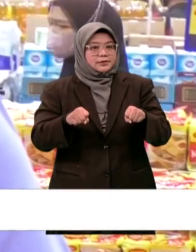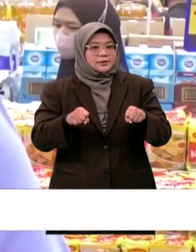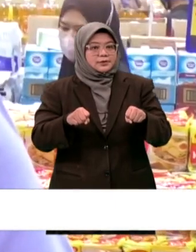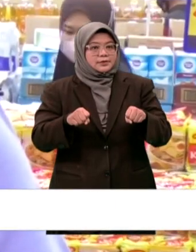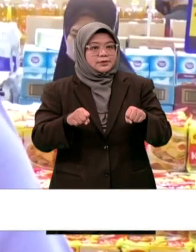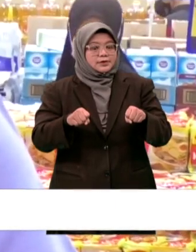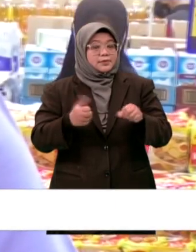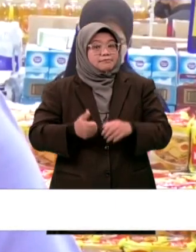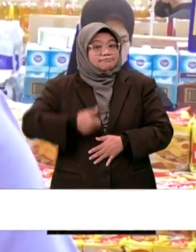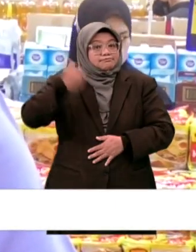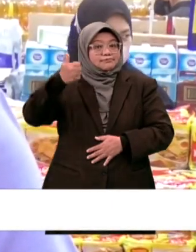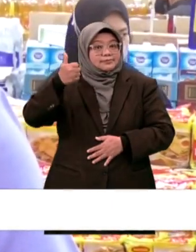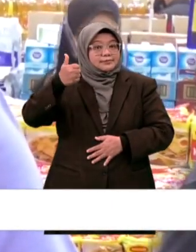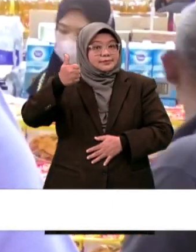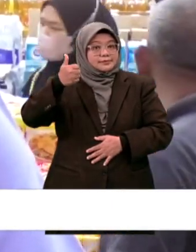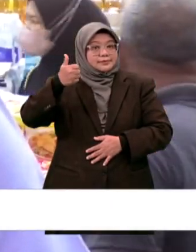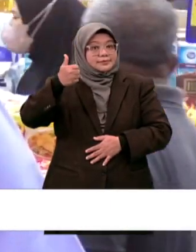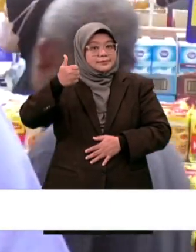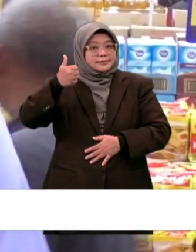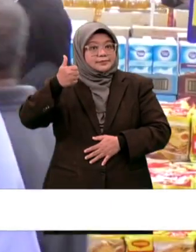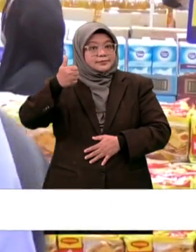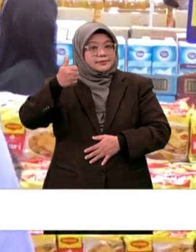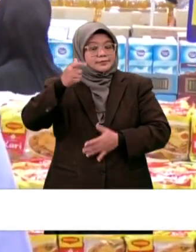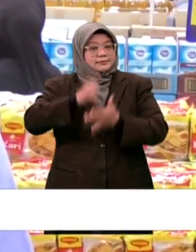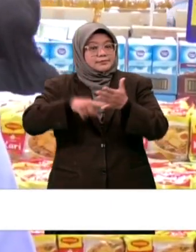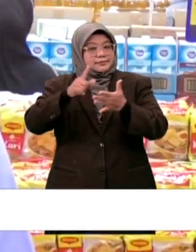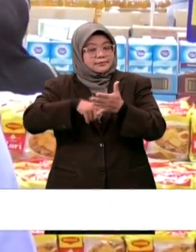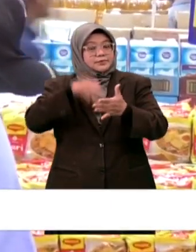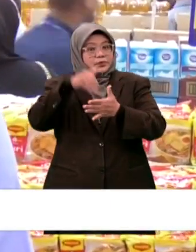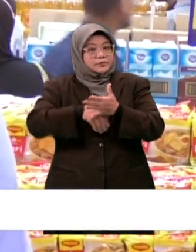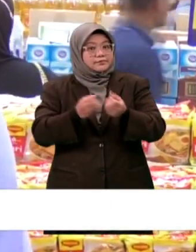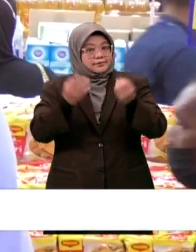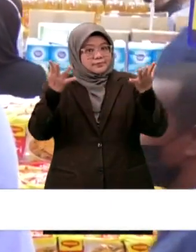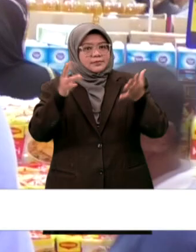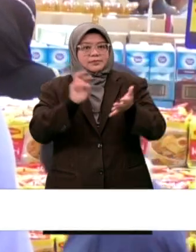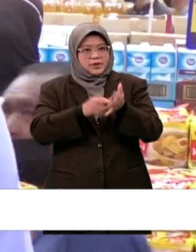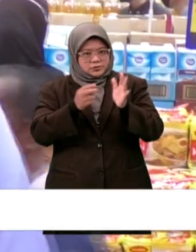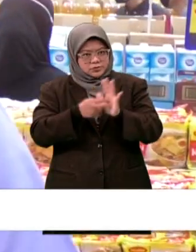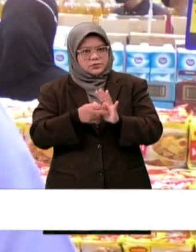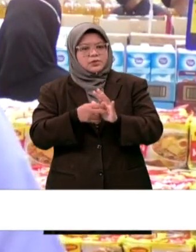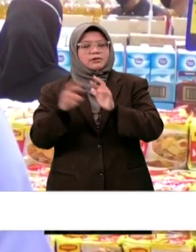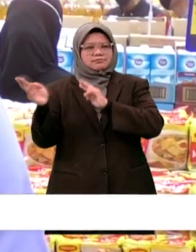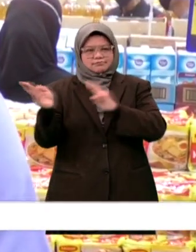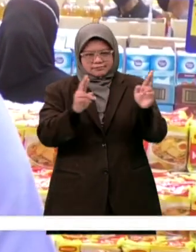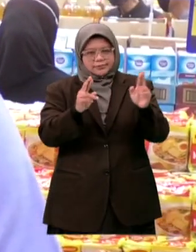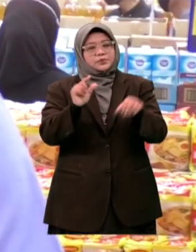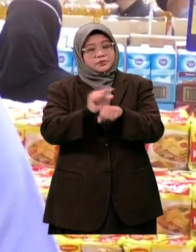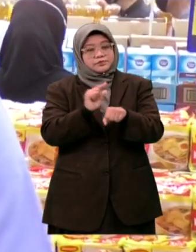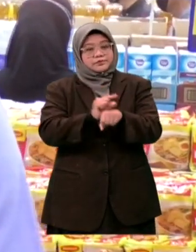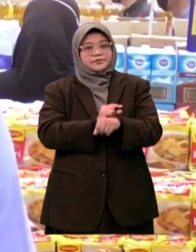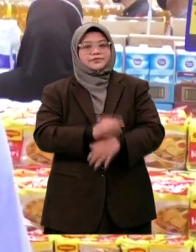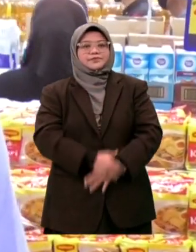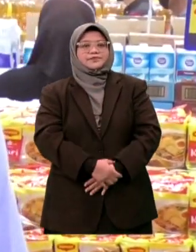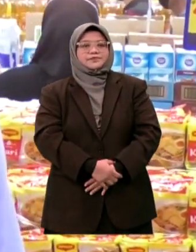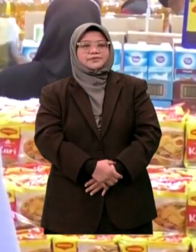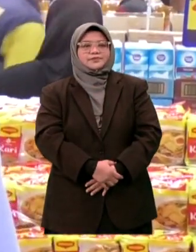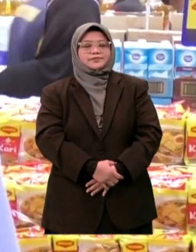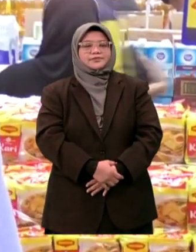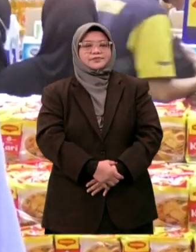memenangkan kita dengan memberikan undian lebih itu strategi yang akan kita gunakan